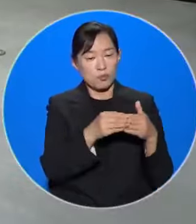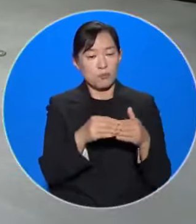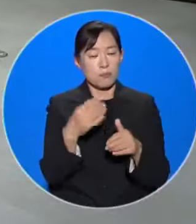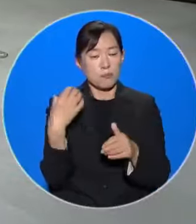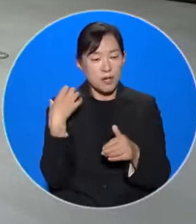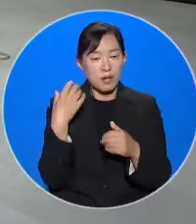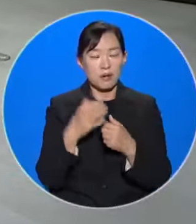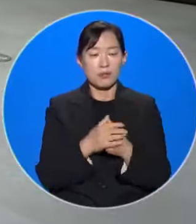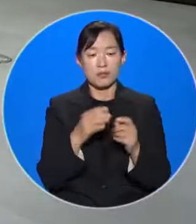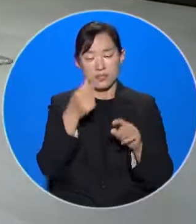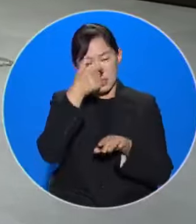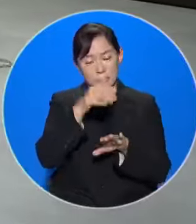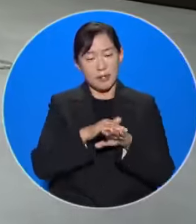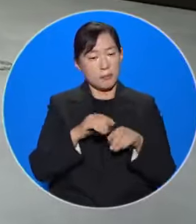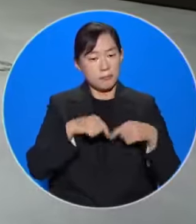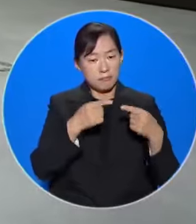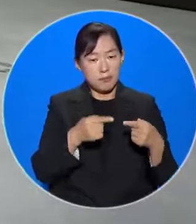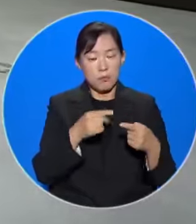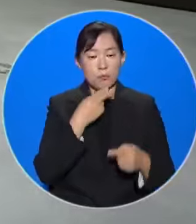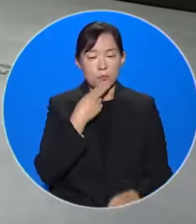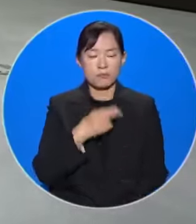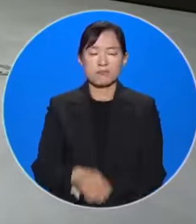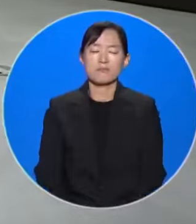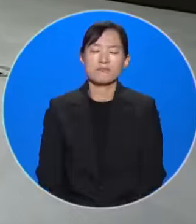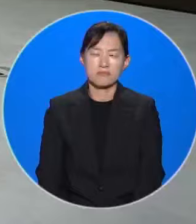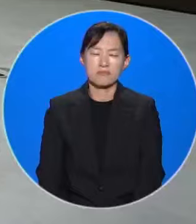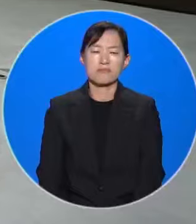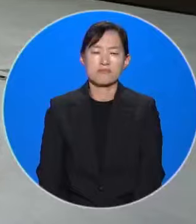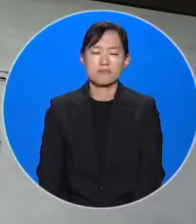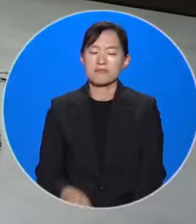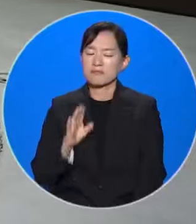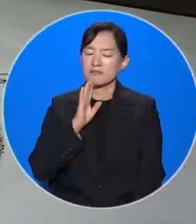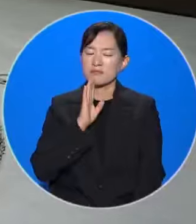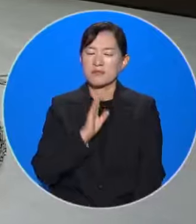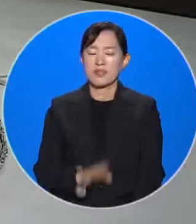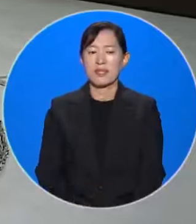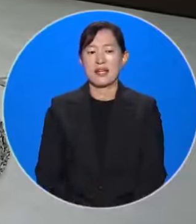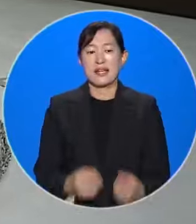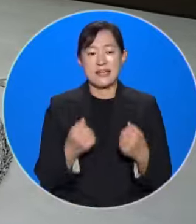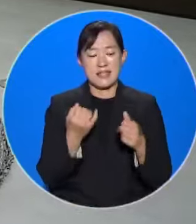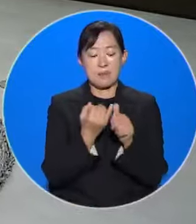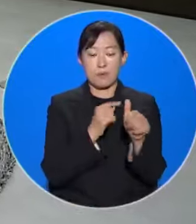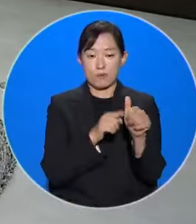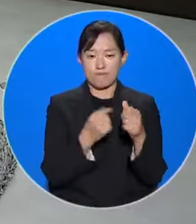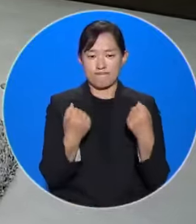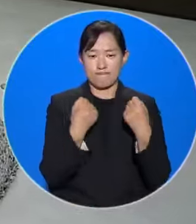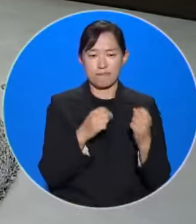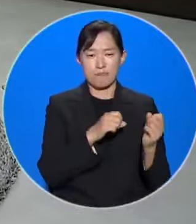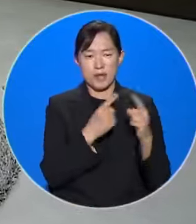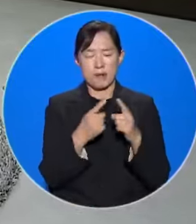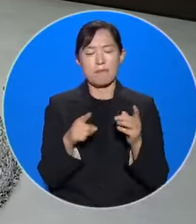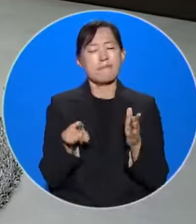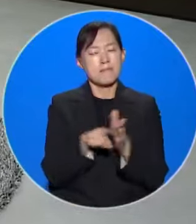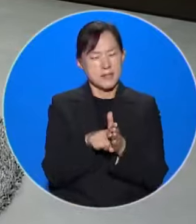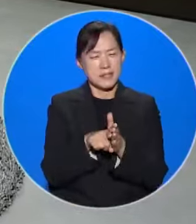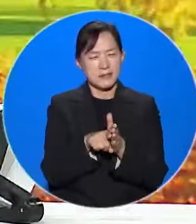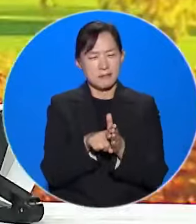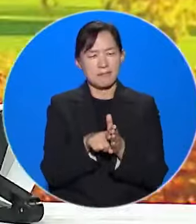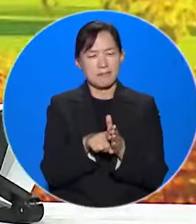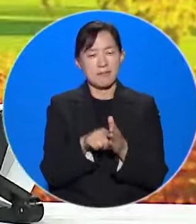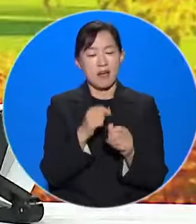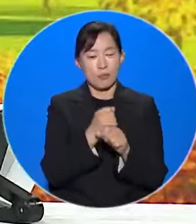우리 권사님 마음속에 어쨌든 이번 내 남편분이 건강해지셔가지고 네. 믿음을 갖도록 그렇게